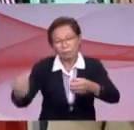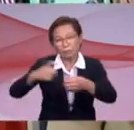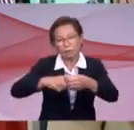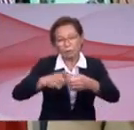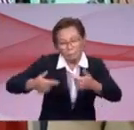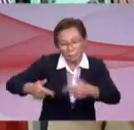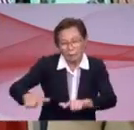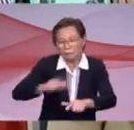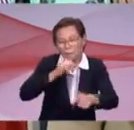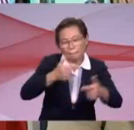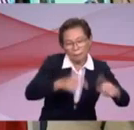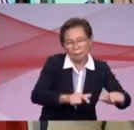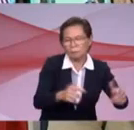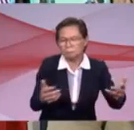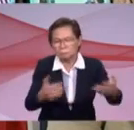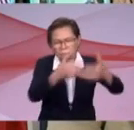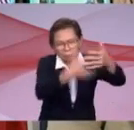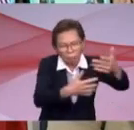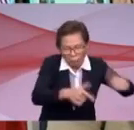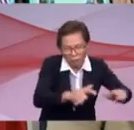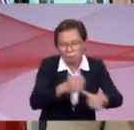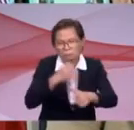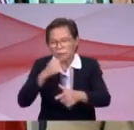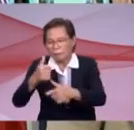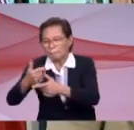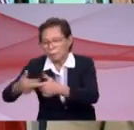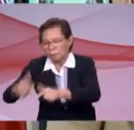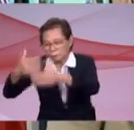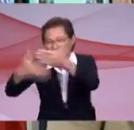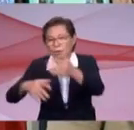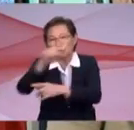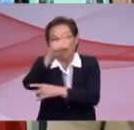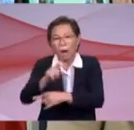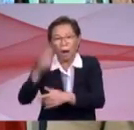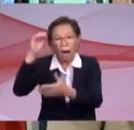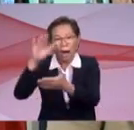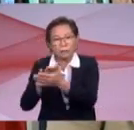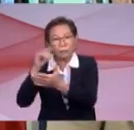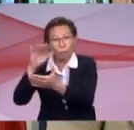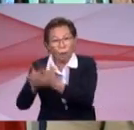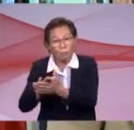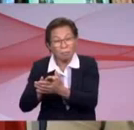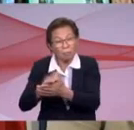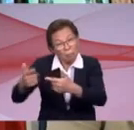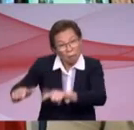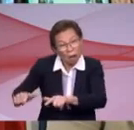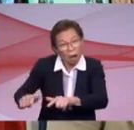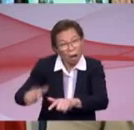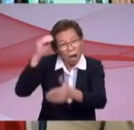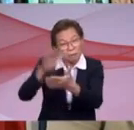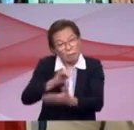perkara yang dibenarkan dan tidak dibenarkan. Soalan saya adakah kali ini pasangan PJJ masih dibenarkan?